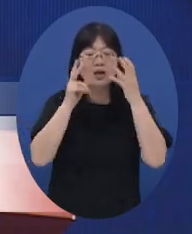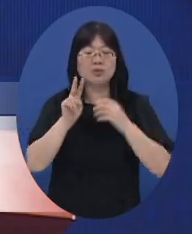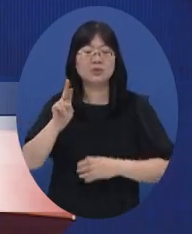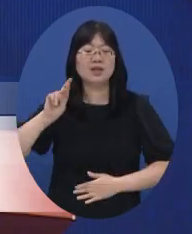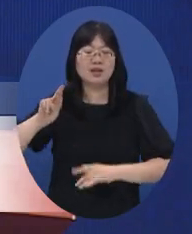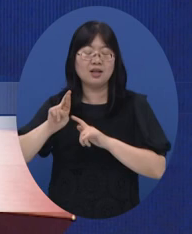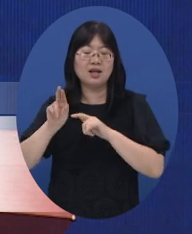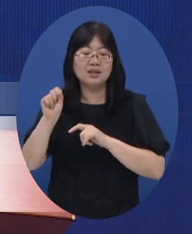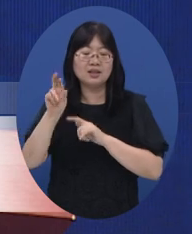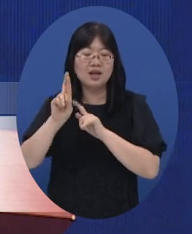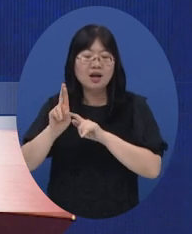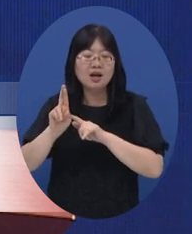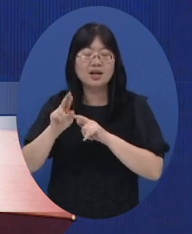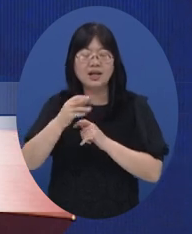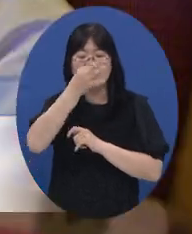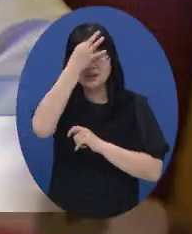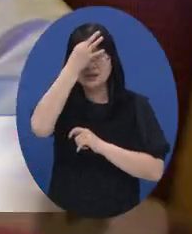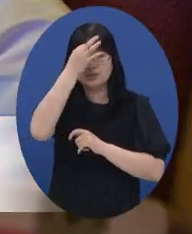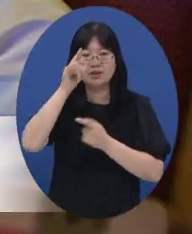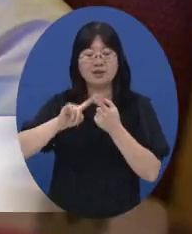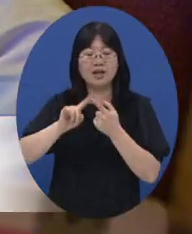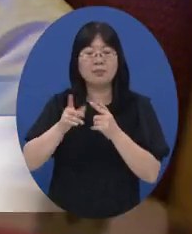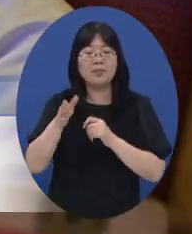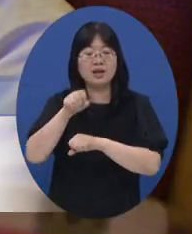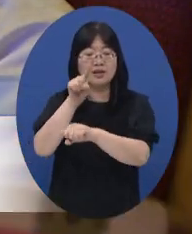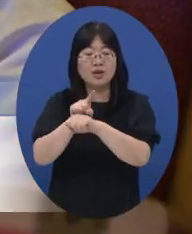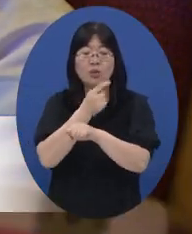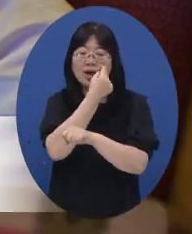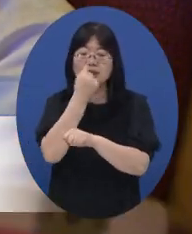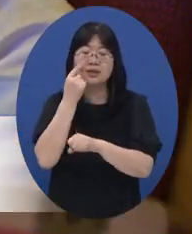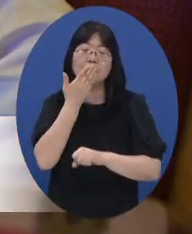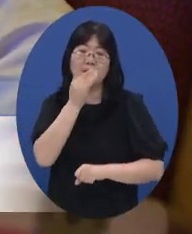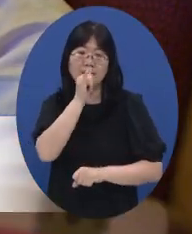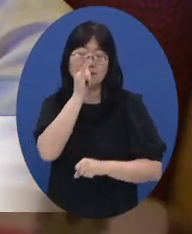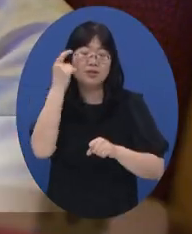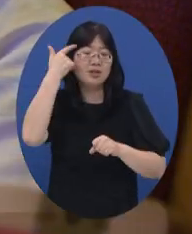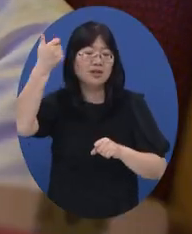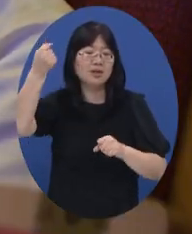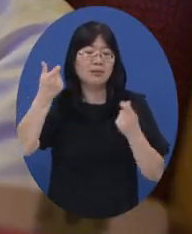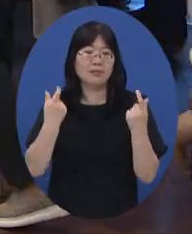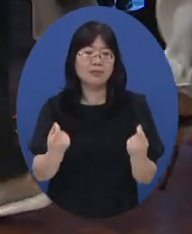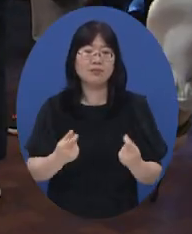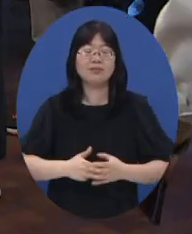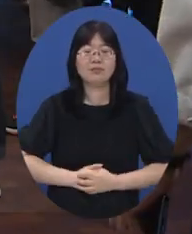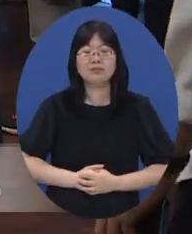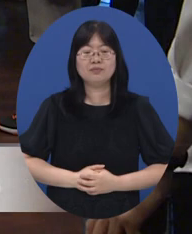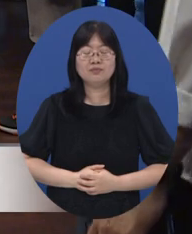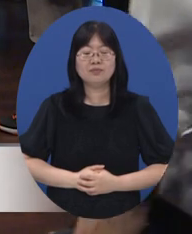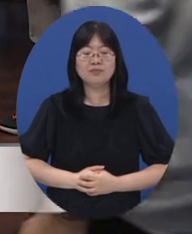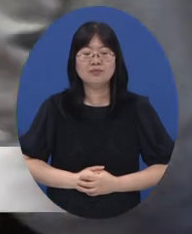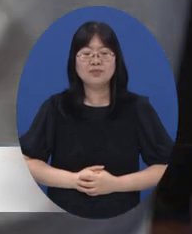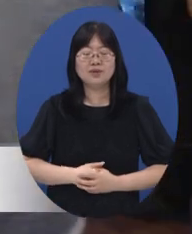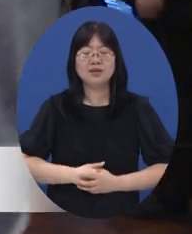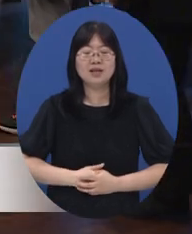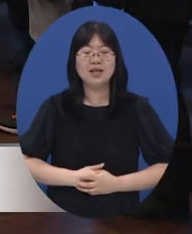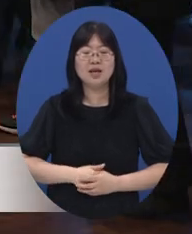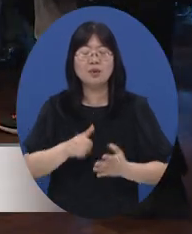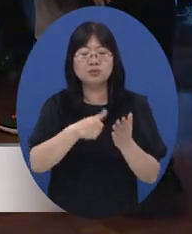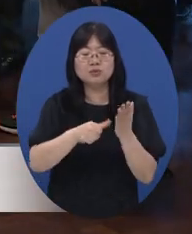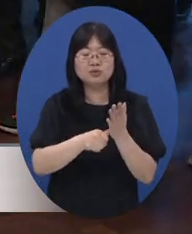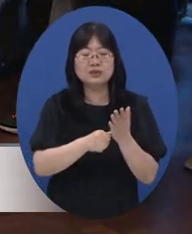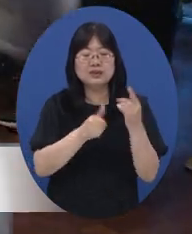새로운 VR, AR 기술의 방향성을 확인할 수 있으리라고 저는 생각을 합니다. 작가가 만든